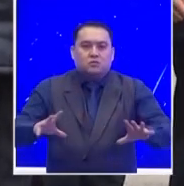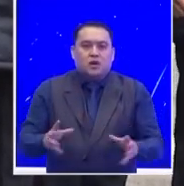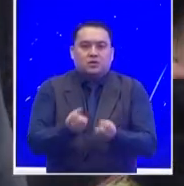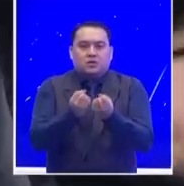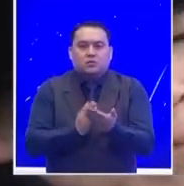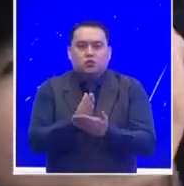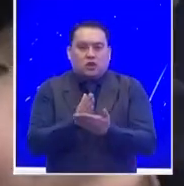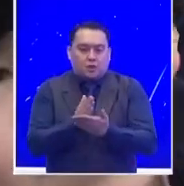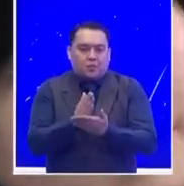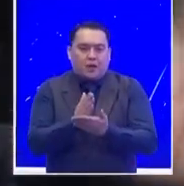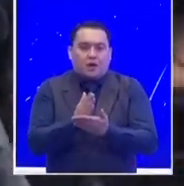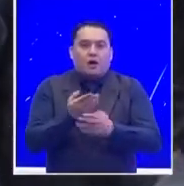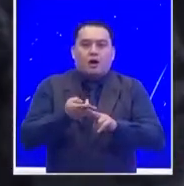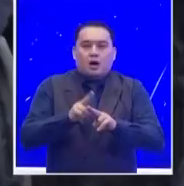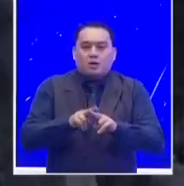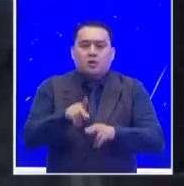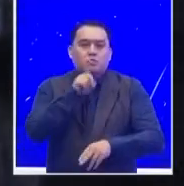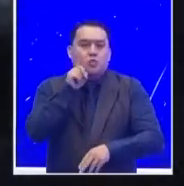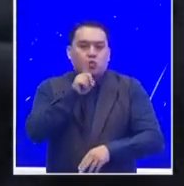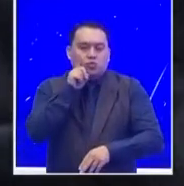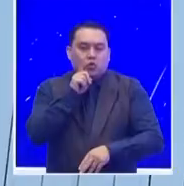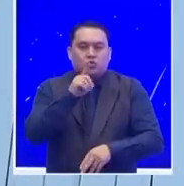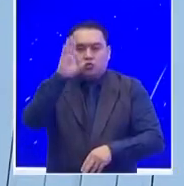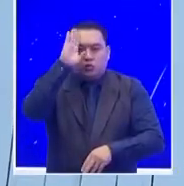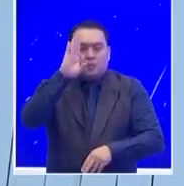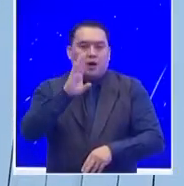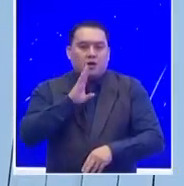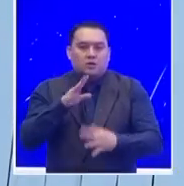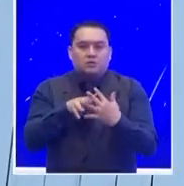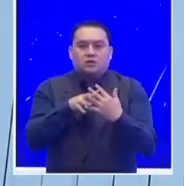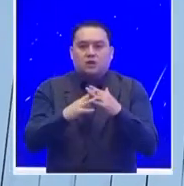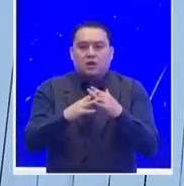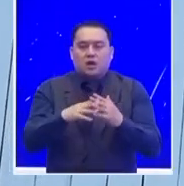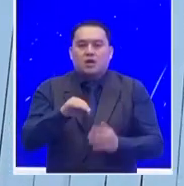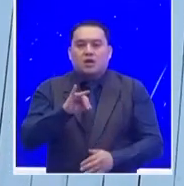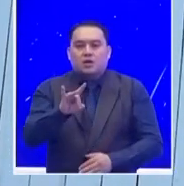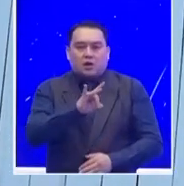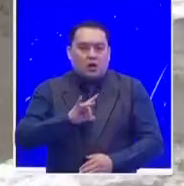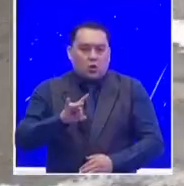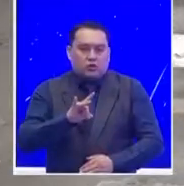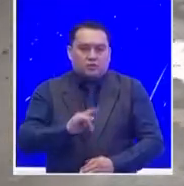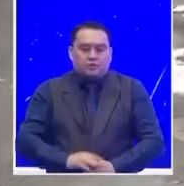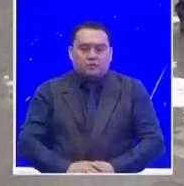чрезвычайным ситуациям. Такая честь выпала юным слушателям кадетского класса села Отиген-Батыр Илийского